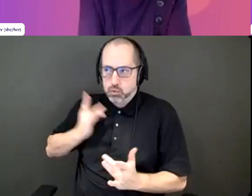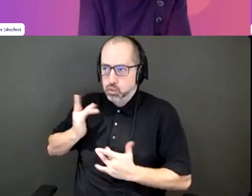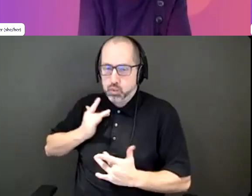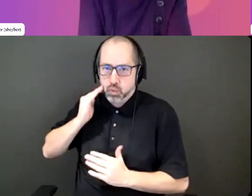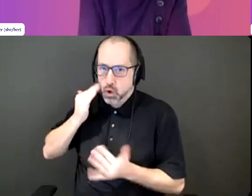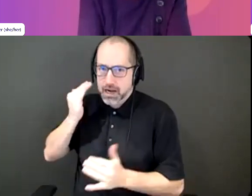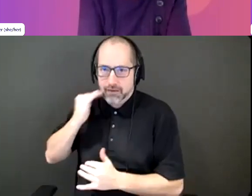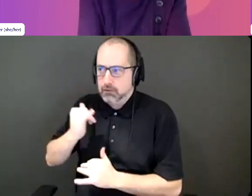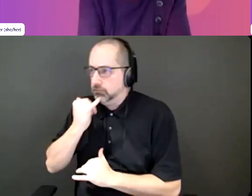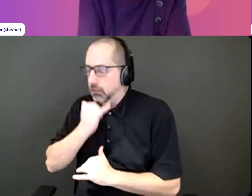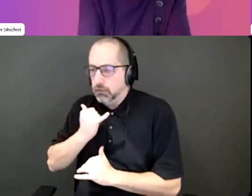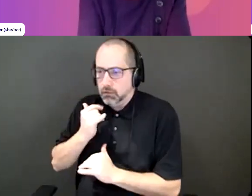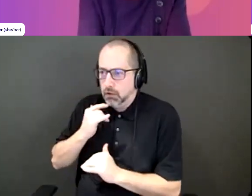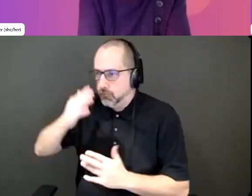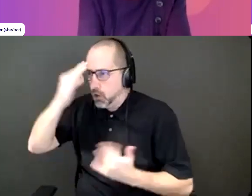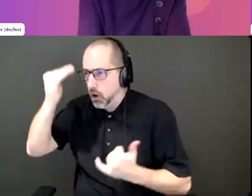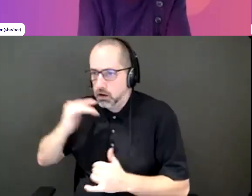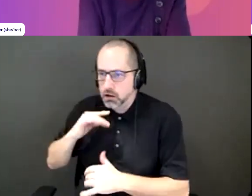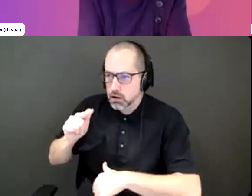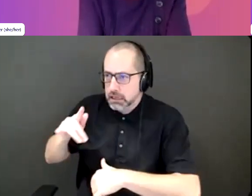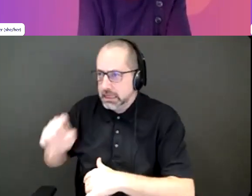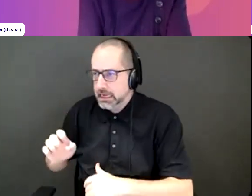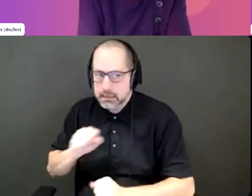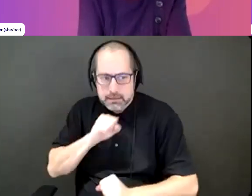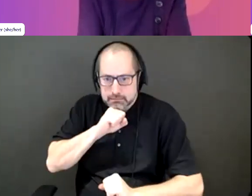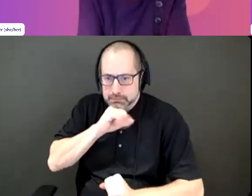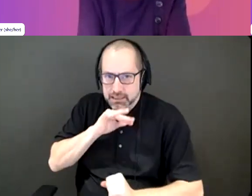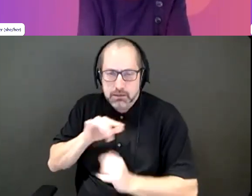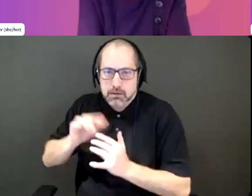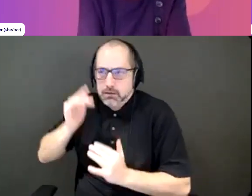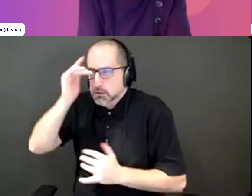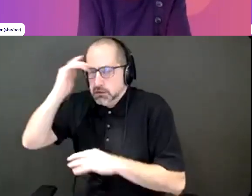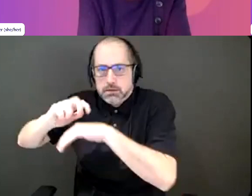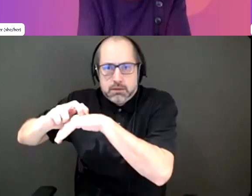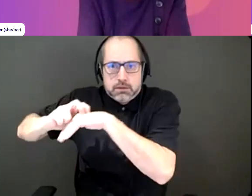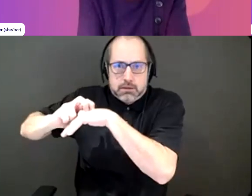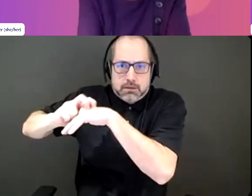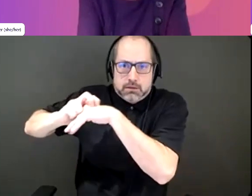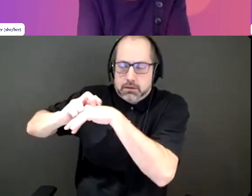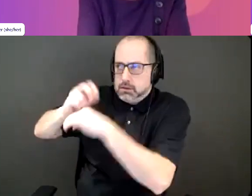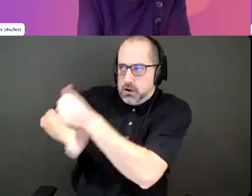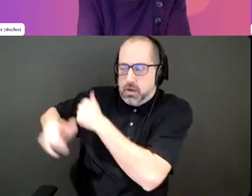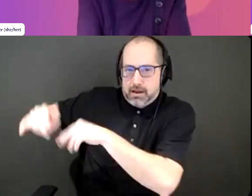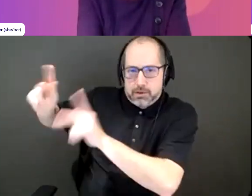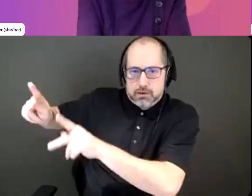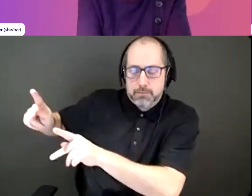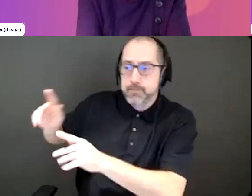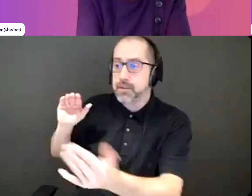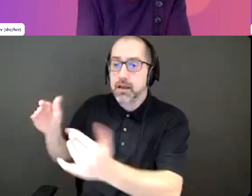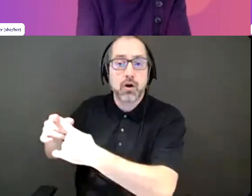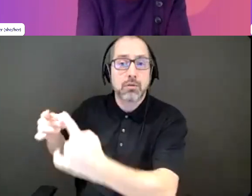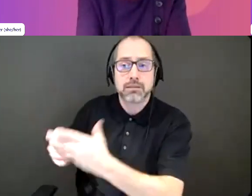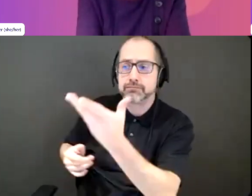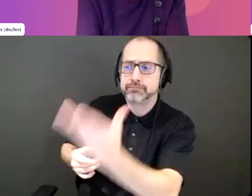toutes mes tâches à la maison que je fasse tous mes devoirs donc parce que je me disais sinon donc il va